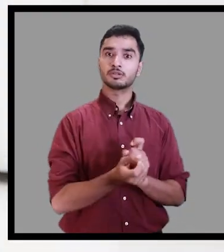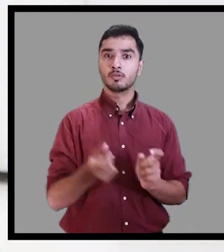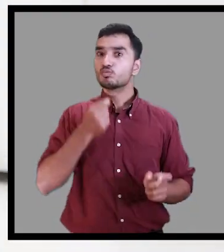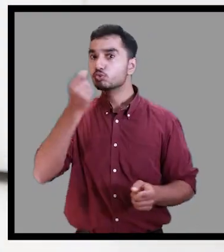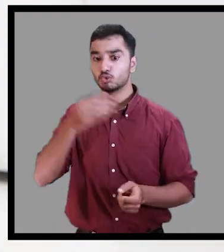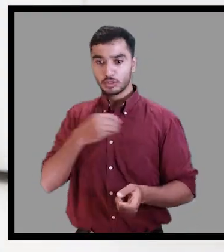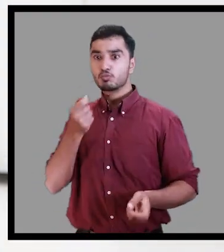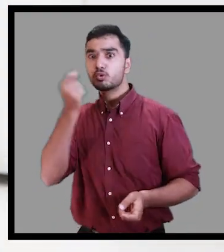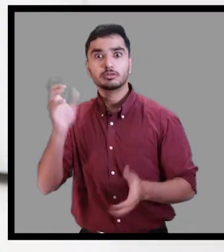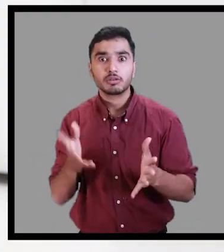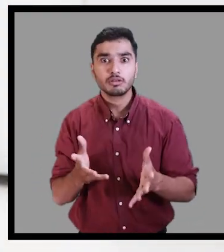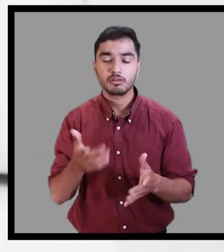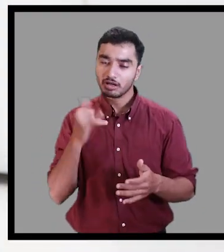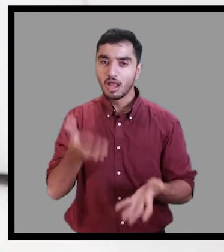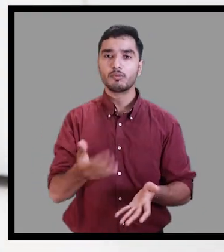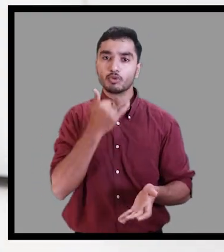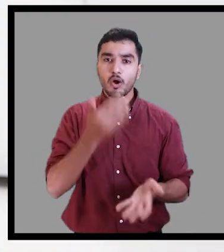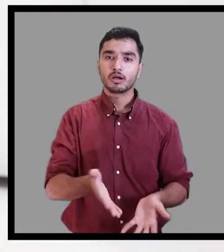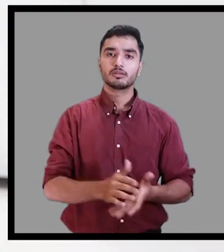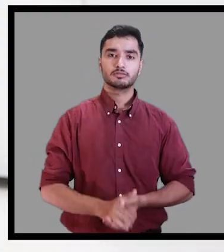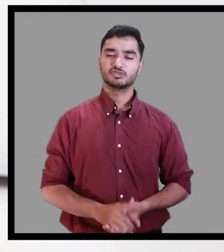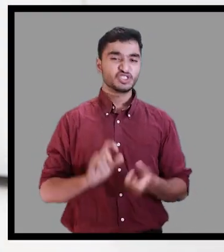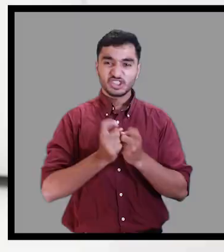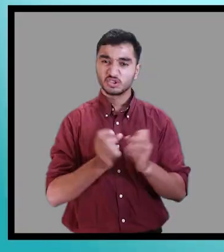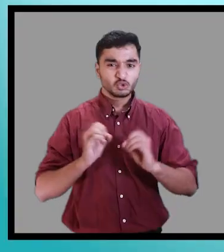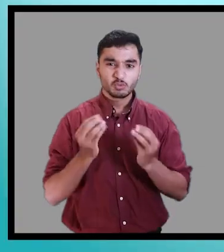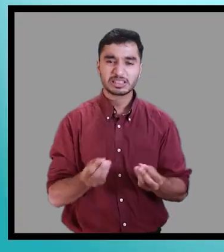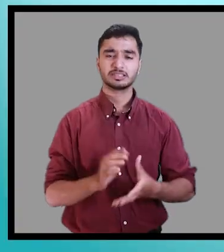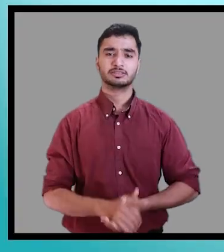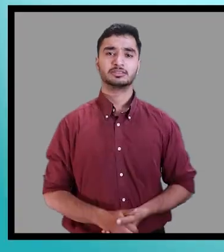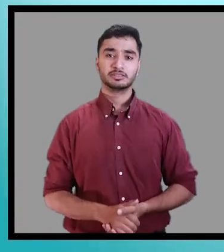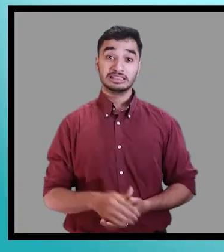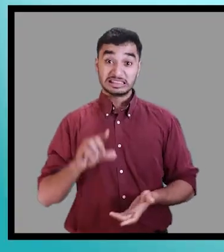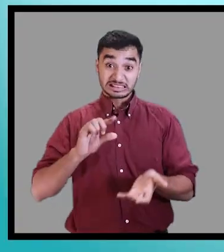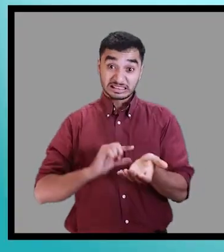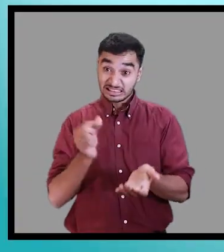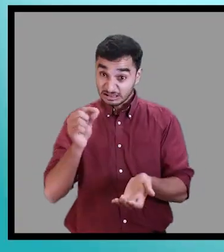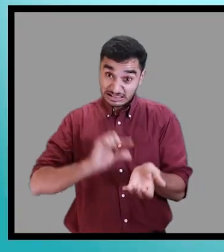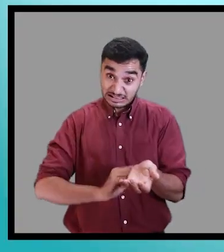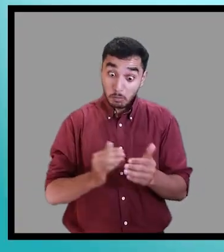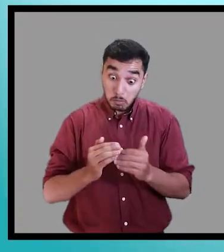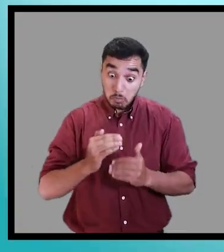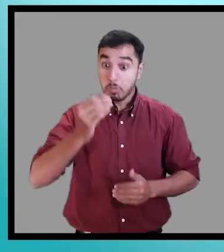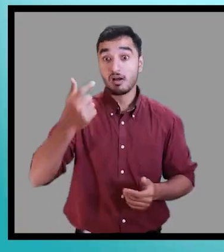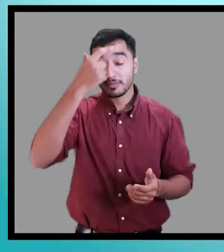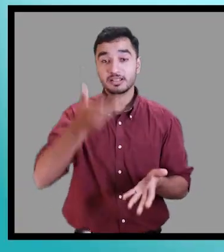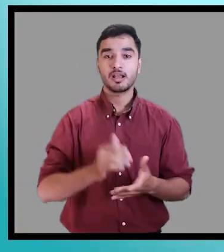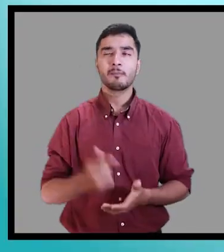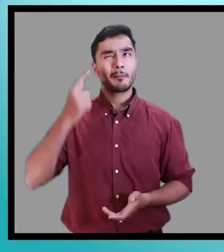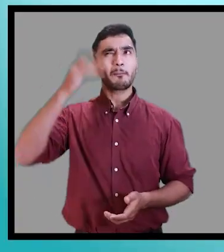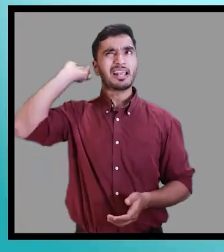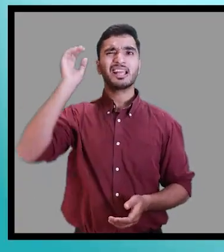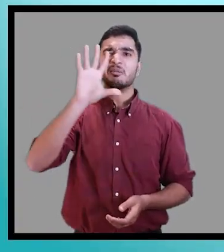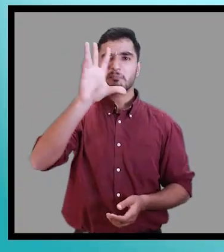बगैर अपने डॉक्टर के रिकमेंडेशन के दवाओं के अंदर चेंजेस हरगिज़ ना कीजिए। डायबिटीज़ एक बढ़ता हुआ मसला है। पहले जहां हम सुनते थे कि